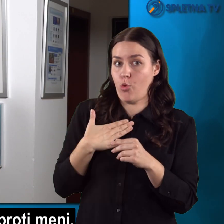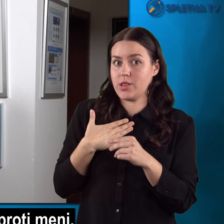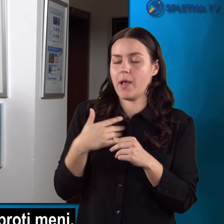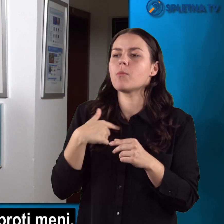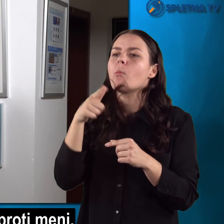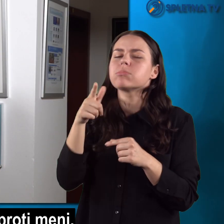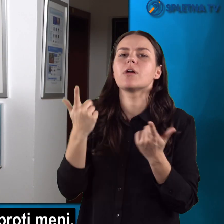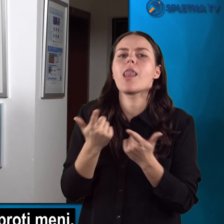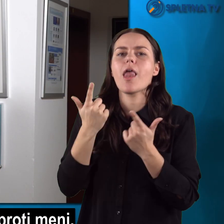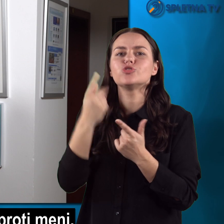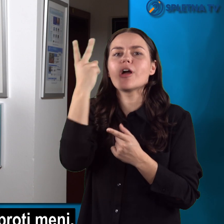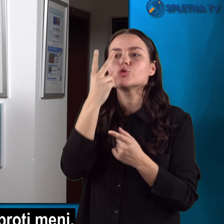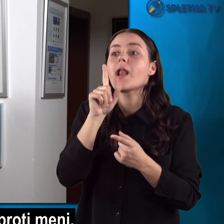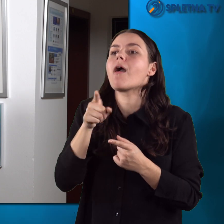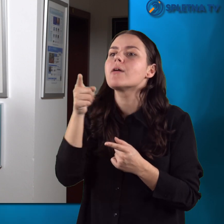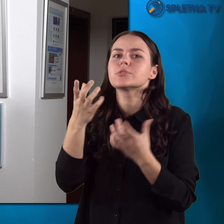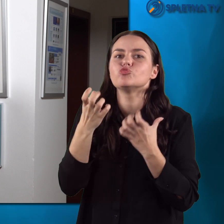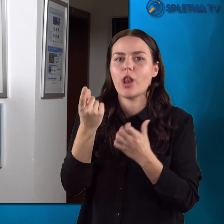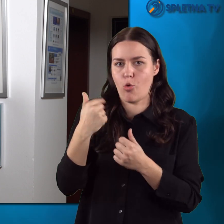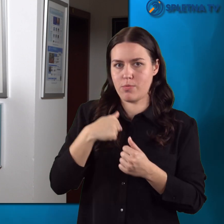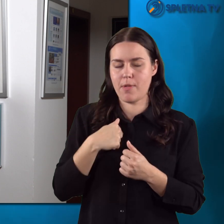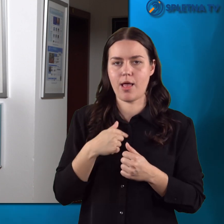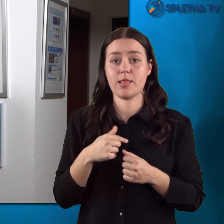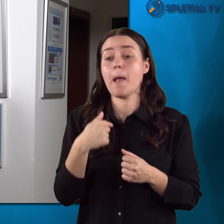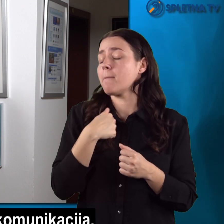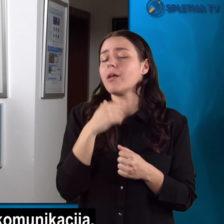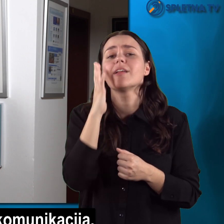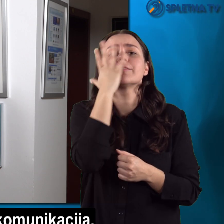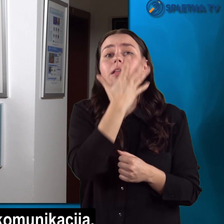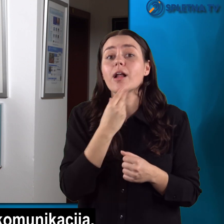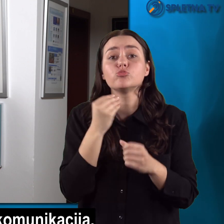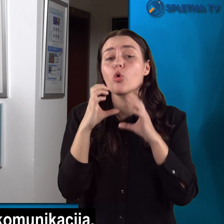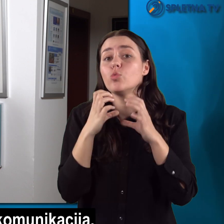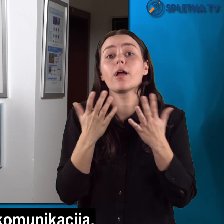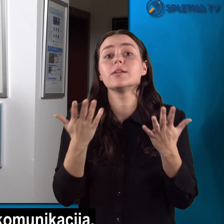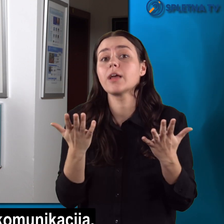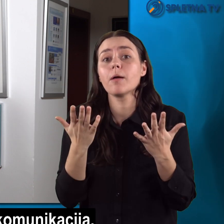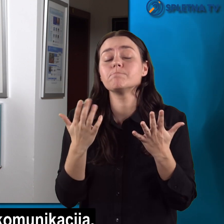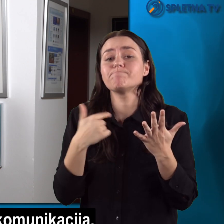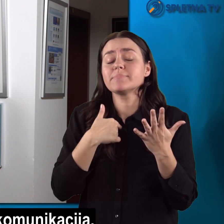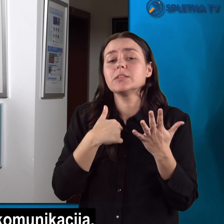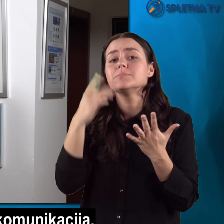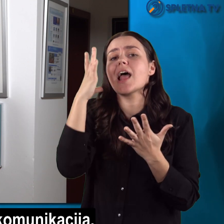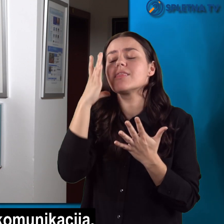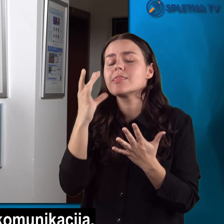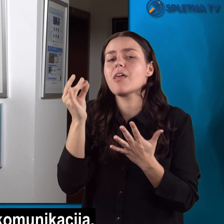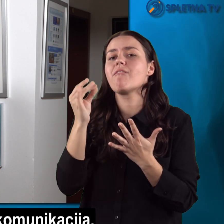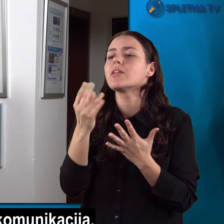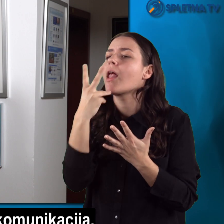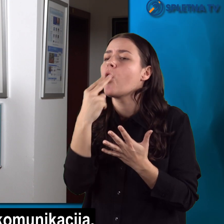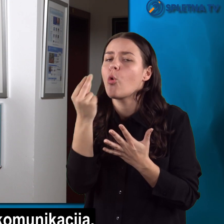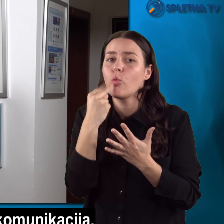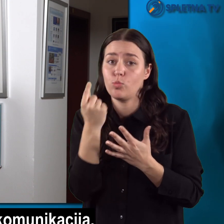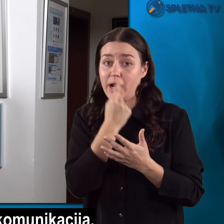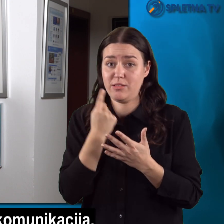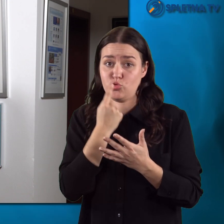bom njih lažje razumela, kaj oni hočejo od mene. Meni je najlepša komunikacija, tu sem se navadila